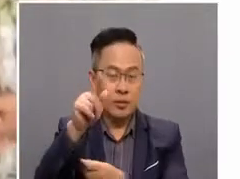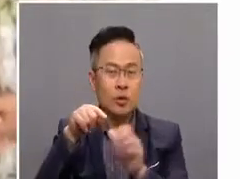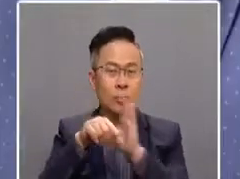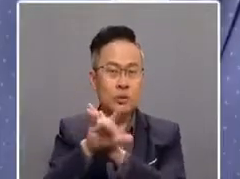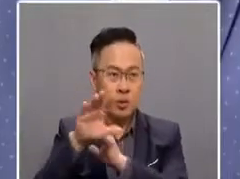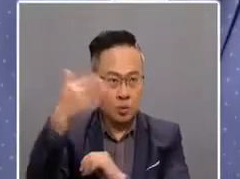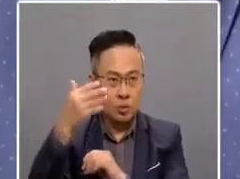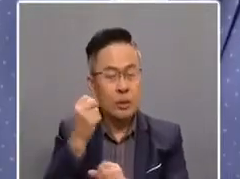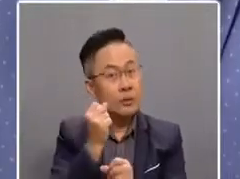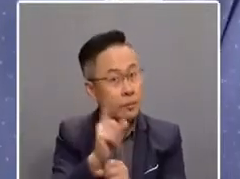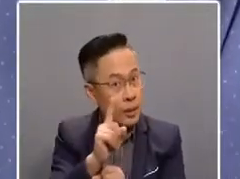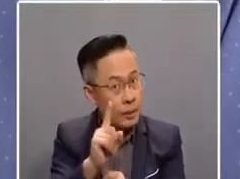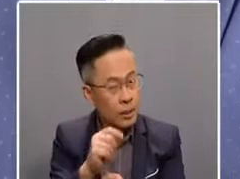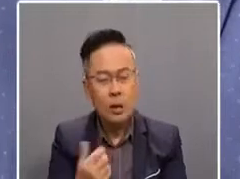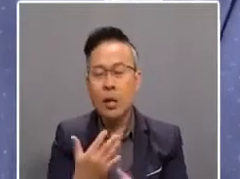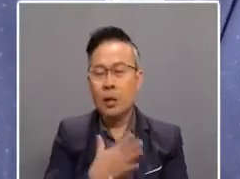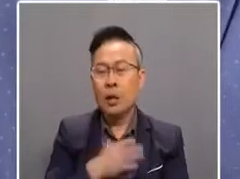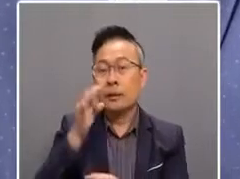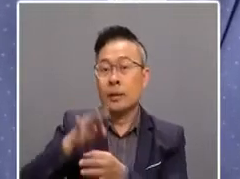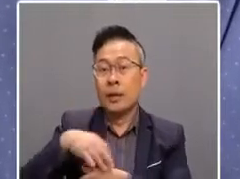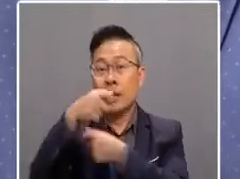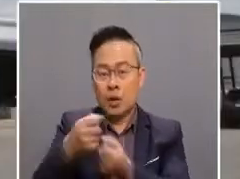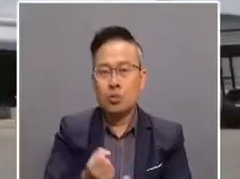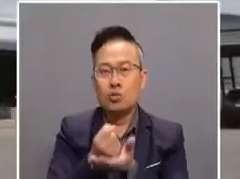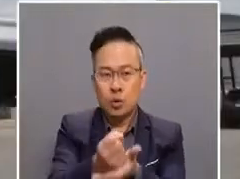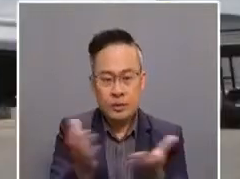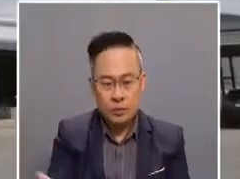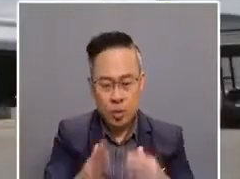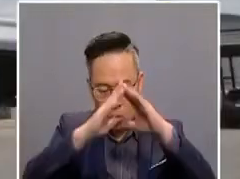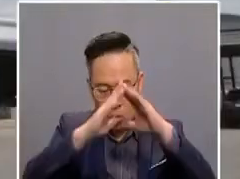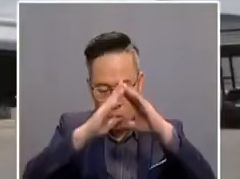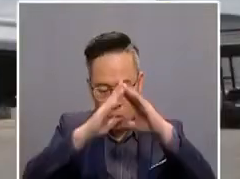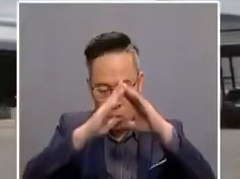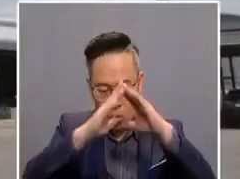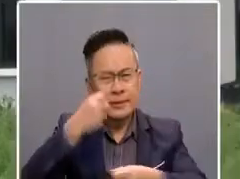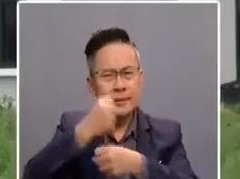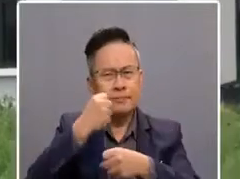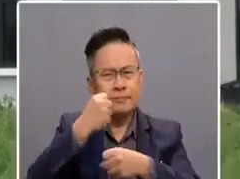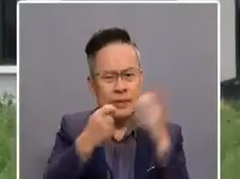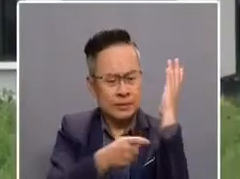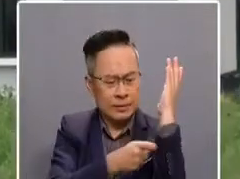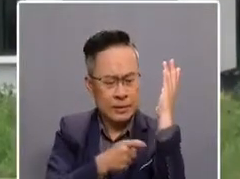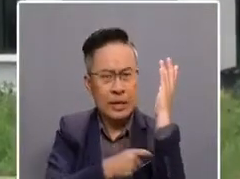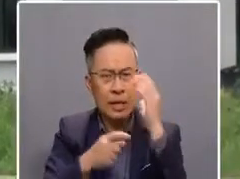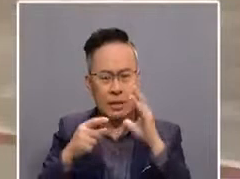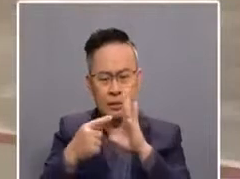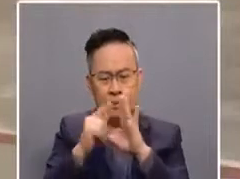ยางที่นี่ครับ เราสนับสนุนในเรื่องของการให้สหกรณ์สร้างโรงงานยางแท่ง STR 20ครับ